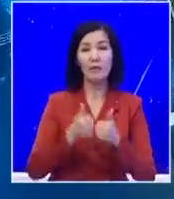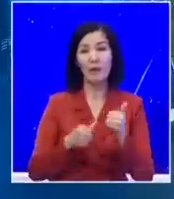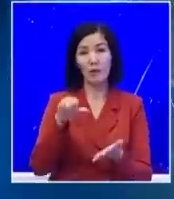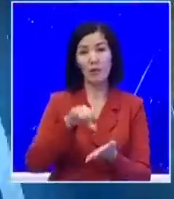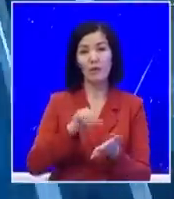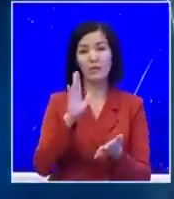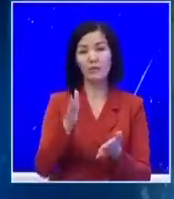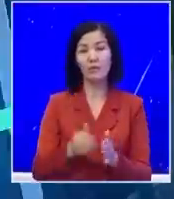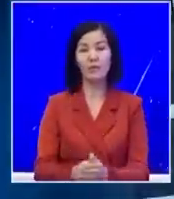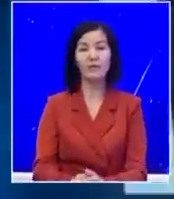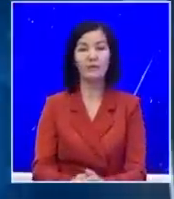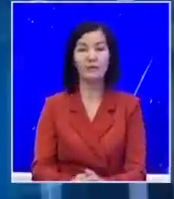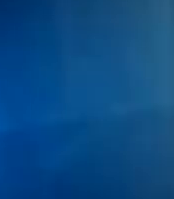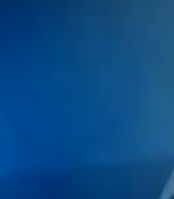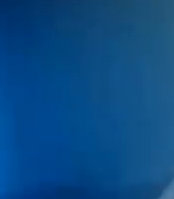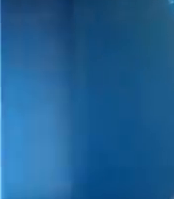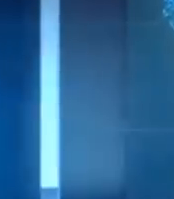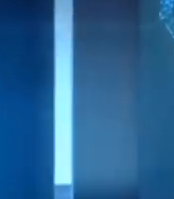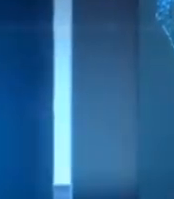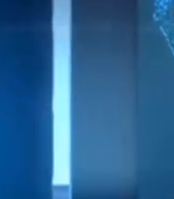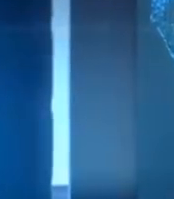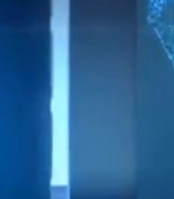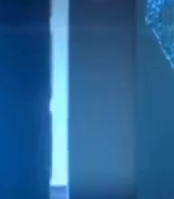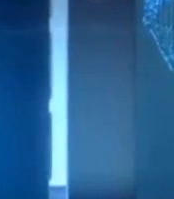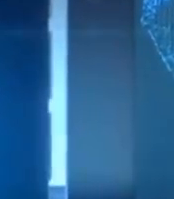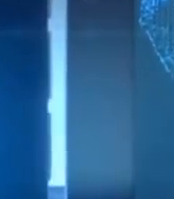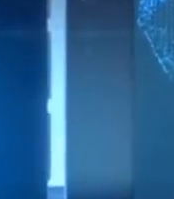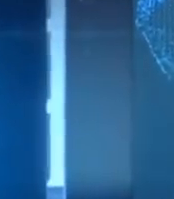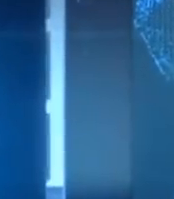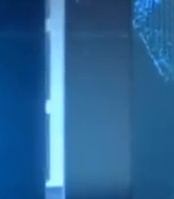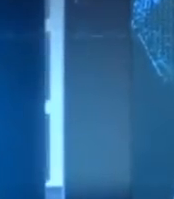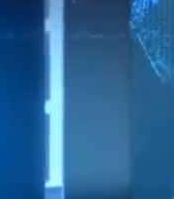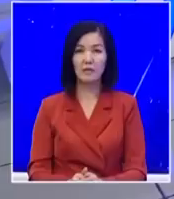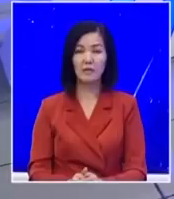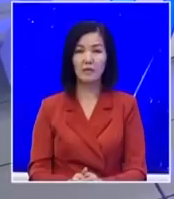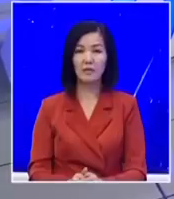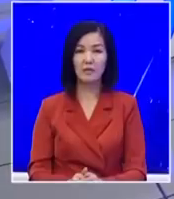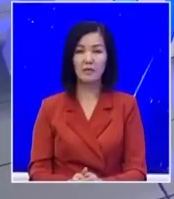көрмек. Елена Серікбайқызы, Абзал Нүсіп, Жетісу телеарнасы, Панфилов ауданынан.